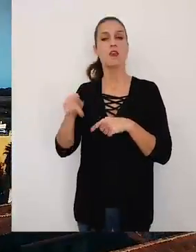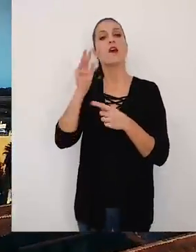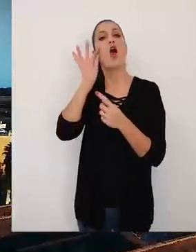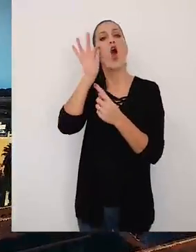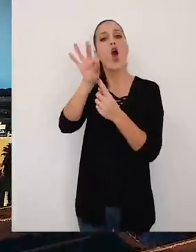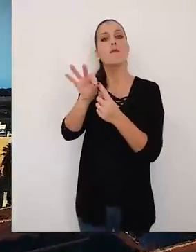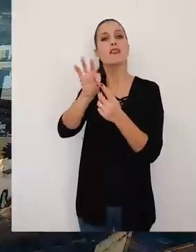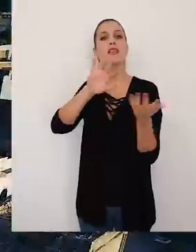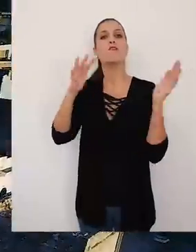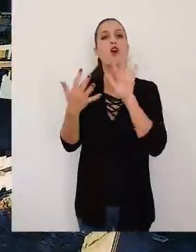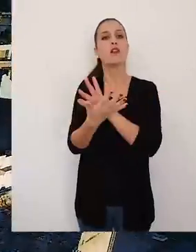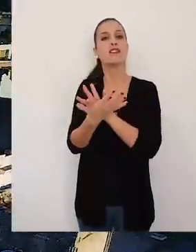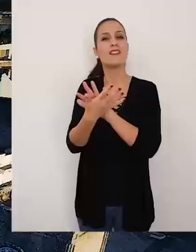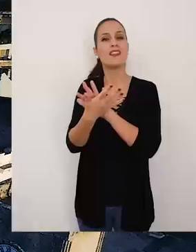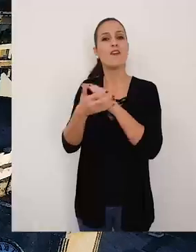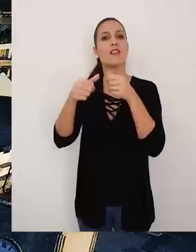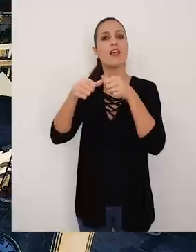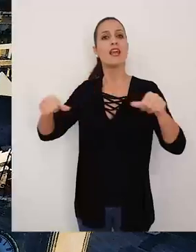decorosa residenza nobiliare.